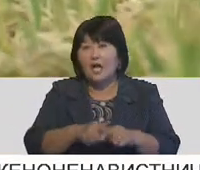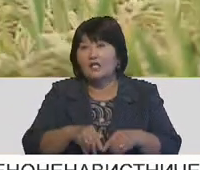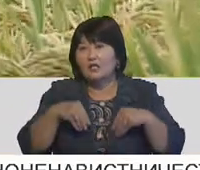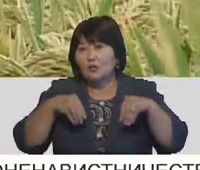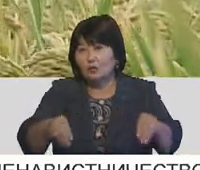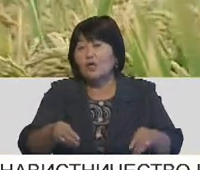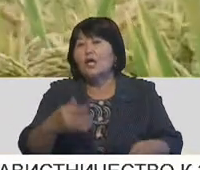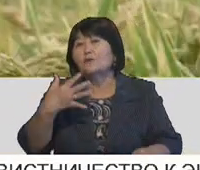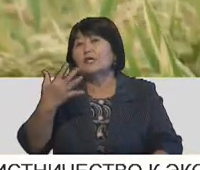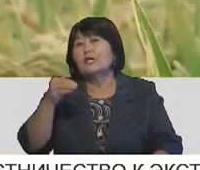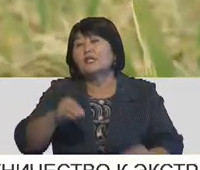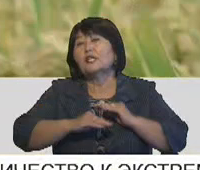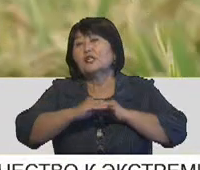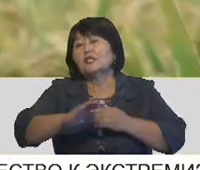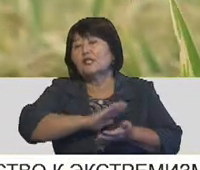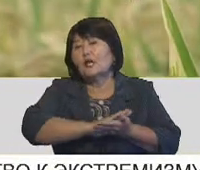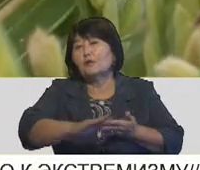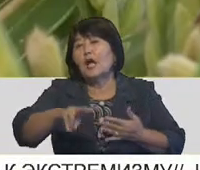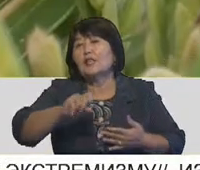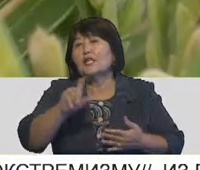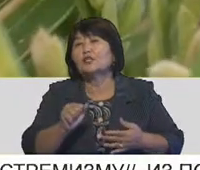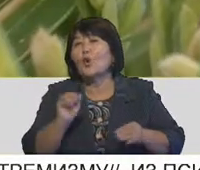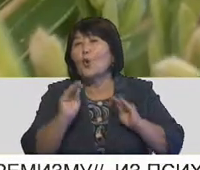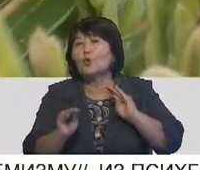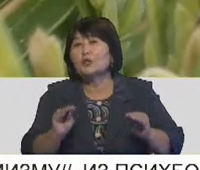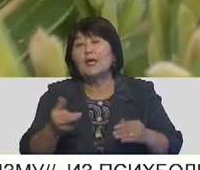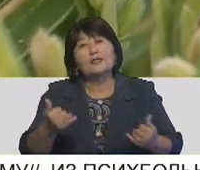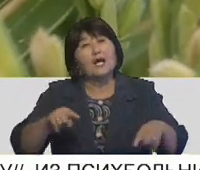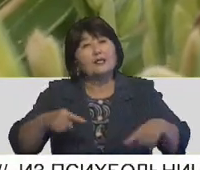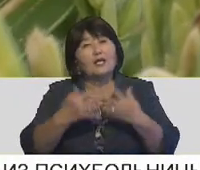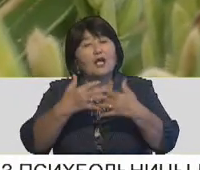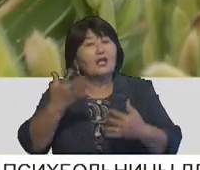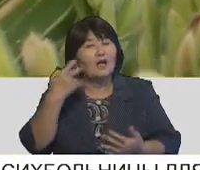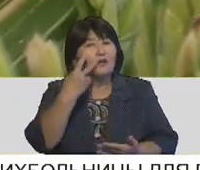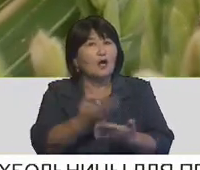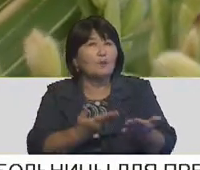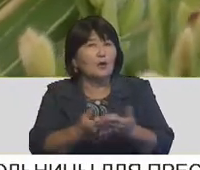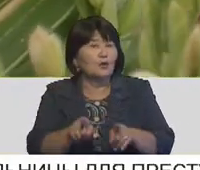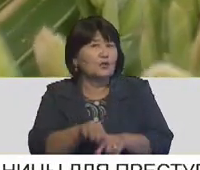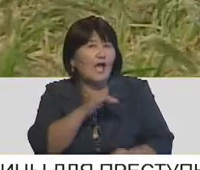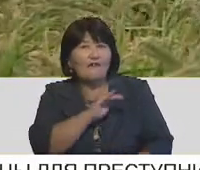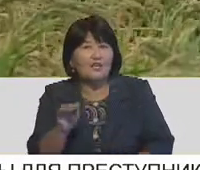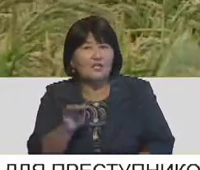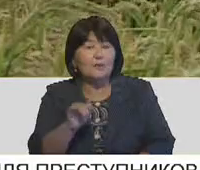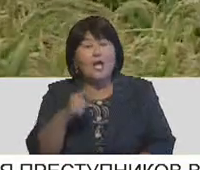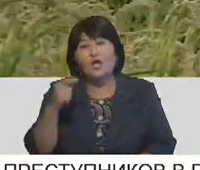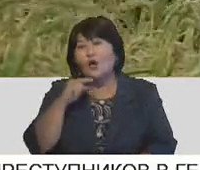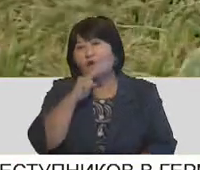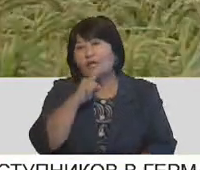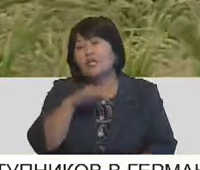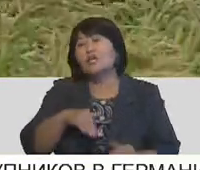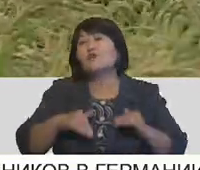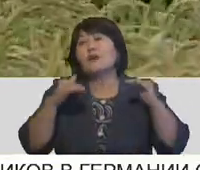55.000 выровнены при помощи лазерных установок данная технология давно уже доказала свою эффективность в экономи воды и